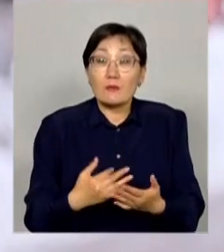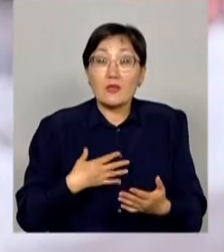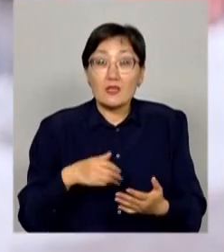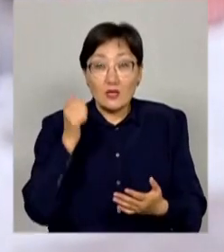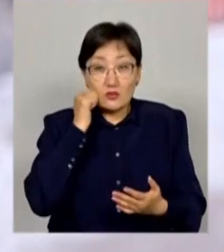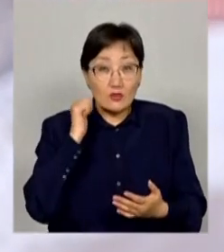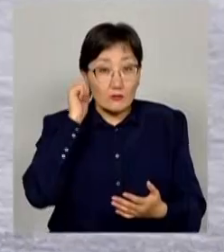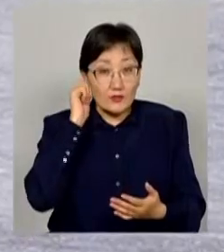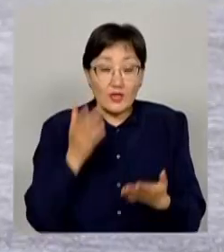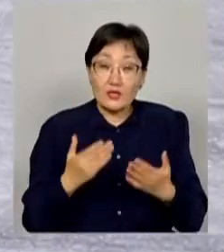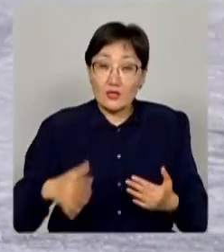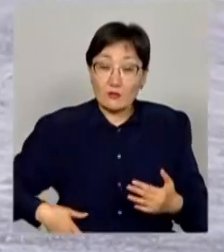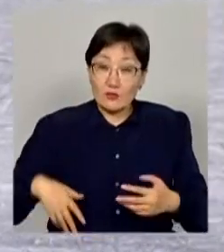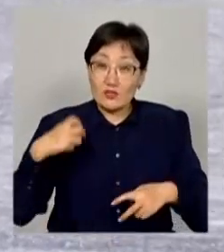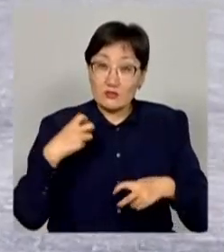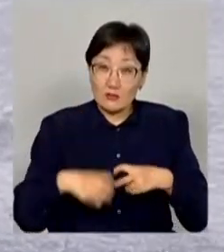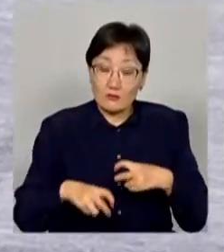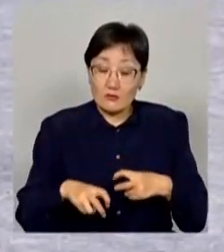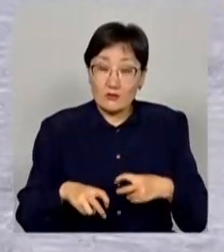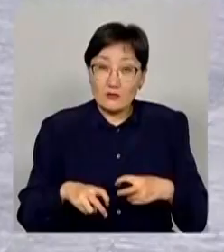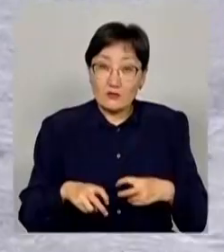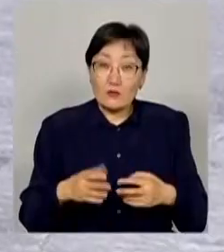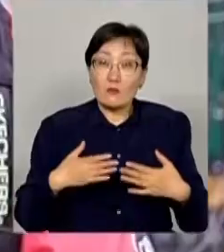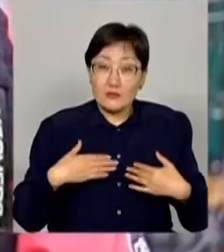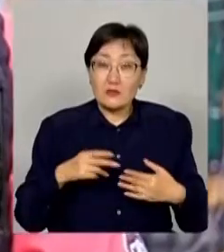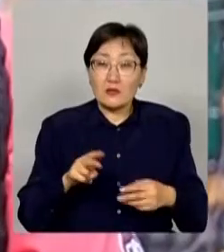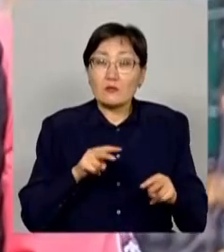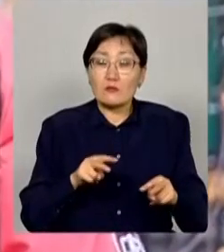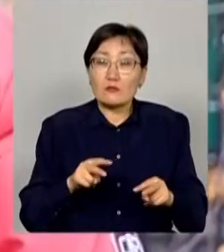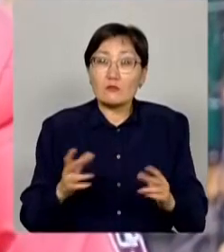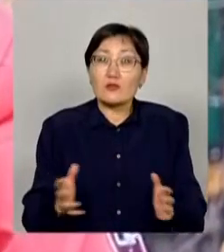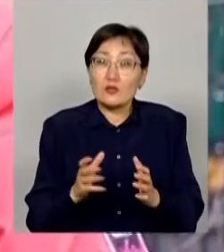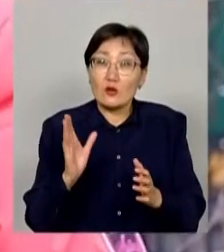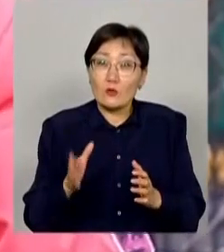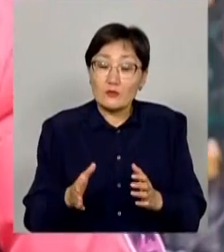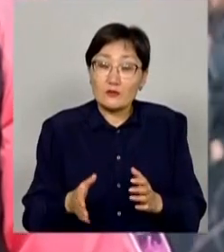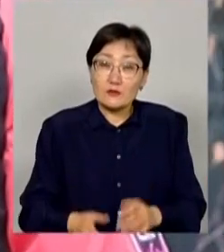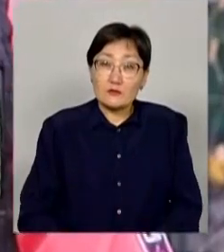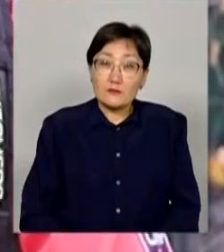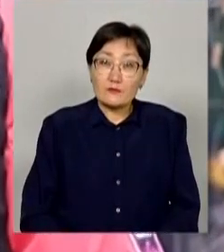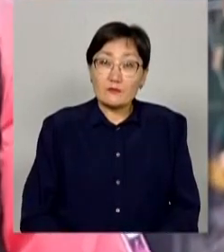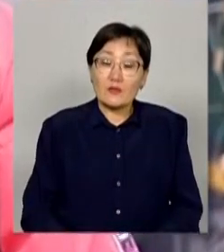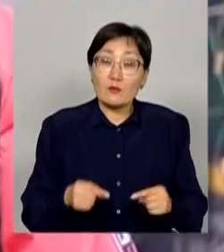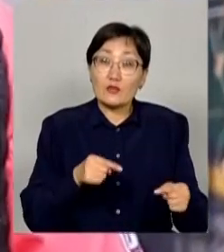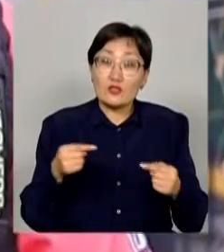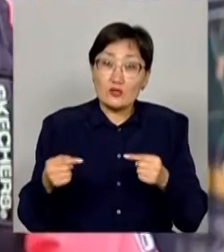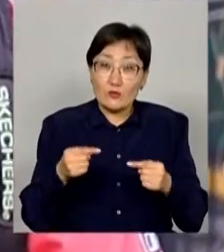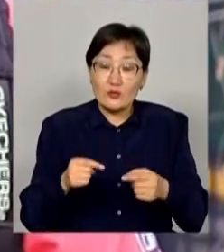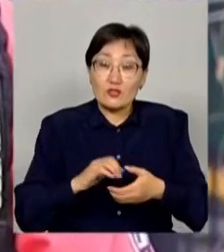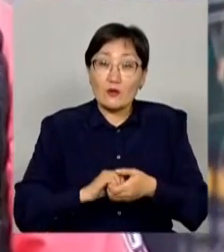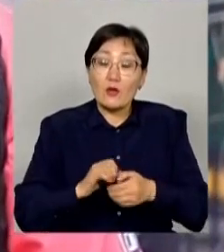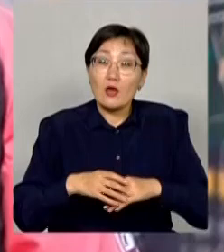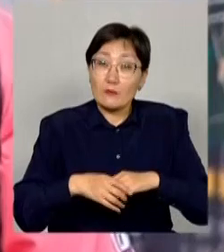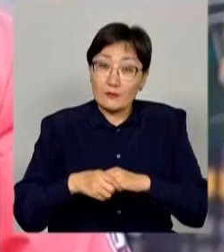Ертең бір жерімізді сындырып, көктайғақта қирап атсақ, бізге кім қарайды? Друг друга мы идем, за друг друга цепляемся. Бір-бірімізден ұсталып